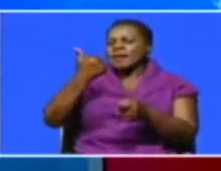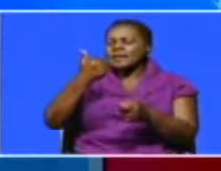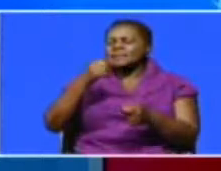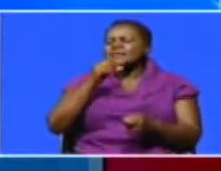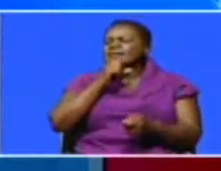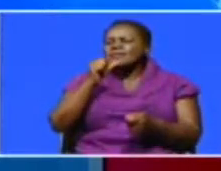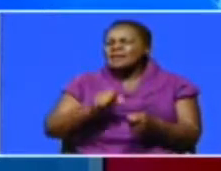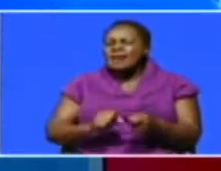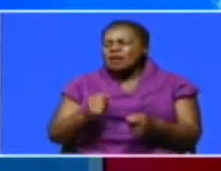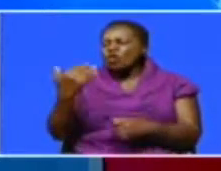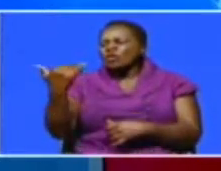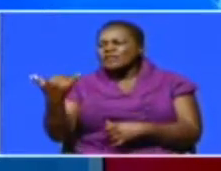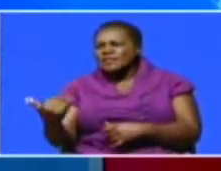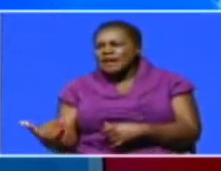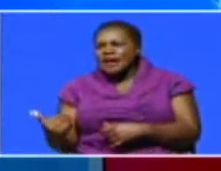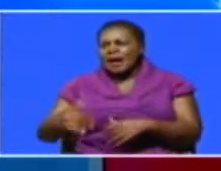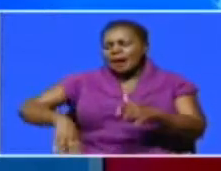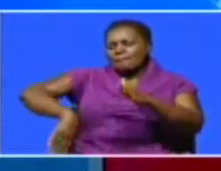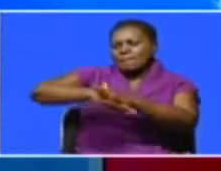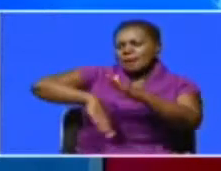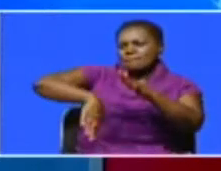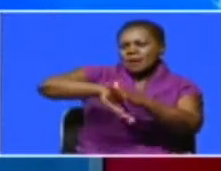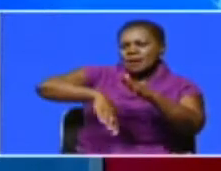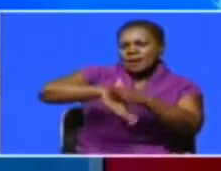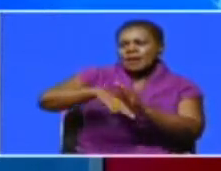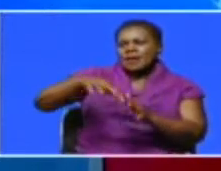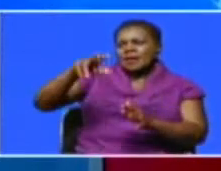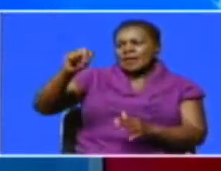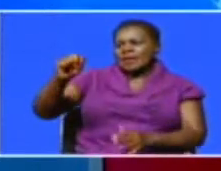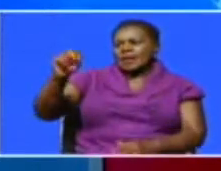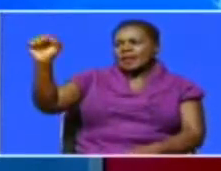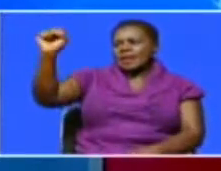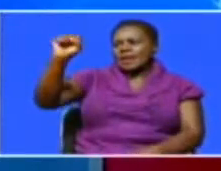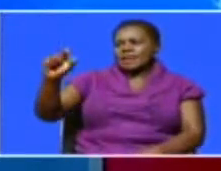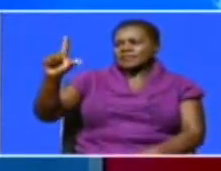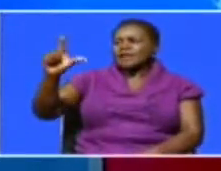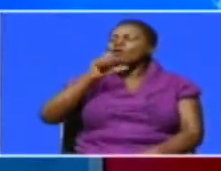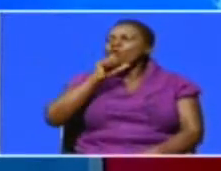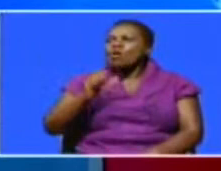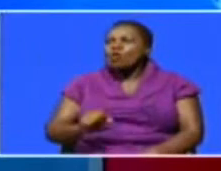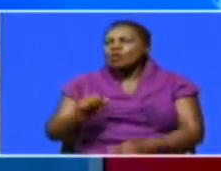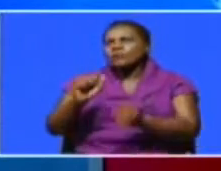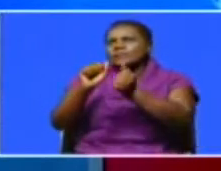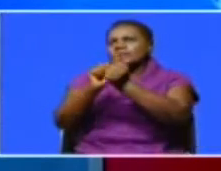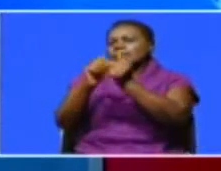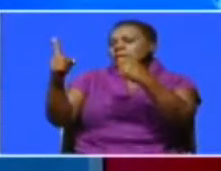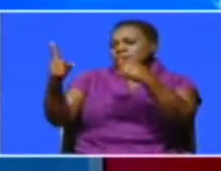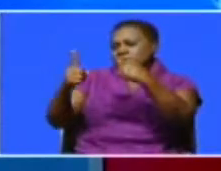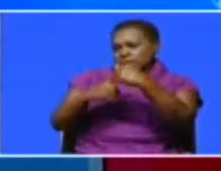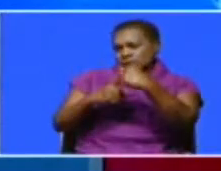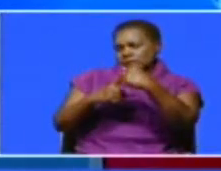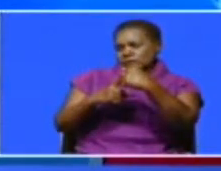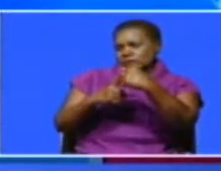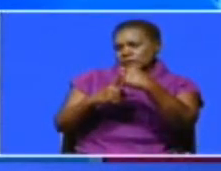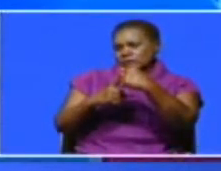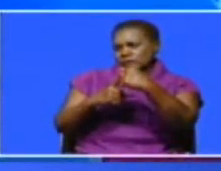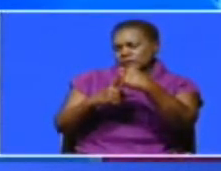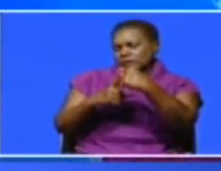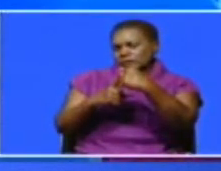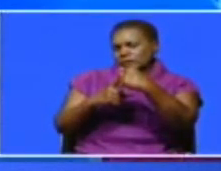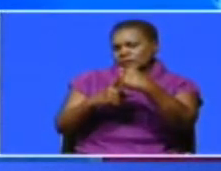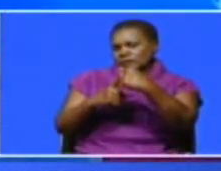umri mdogo zaidi katika ligi ya taifa ya soka, yani NSL. Akiwa na umri wa miaka 16 pekee, Stanley wa Migori Youth